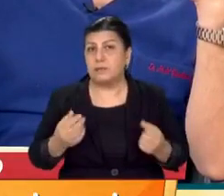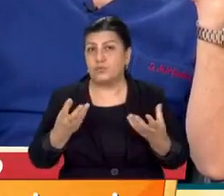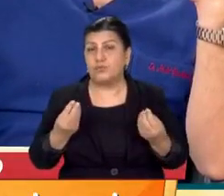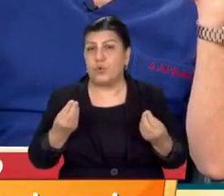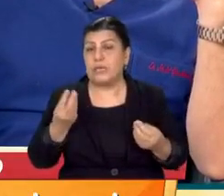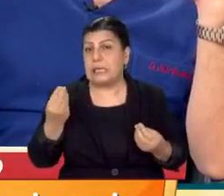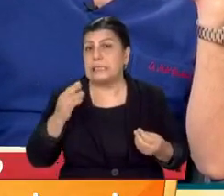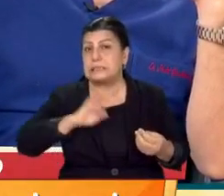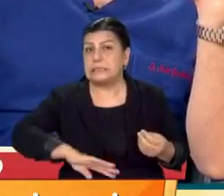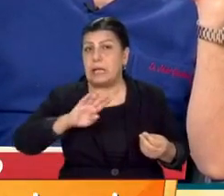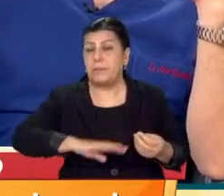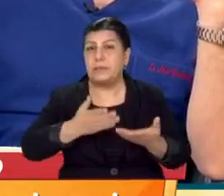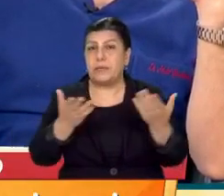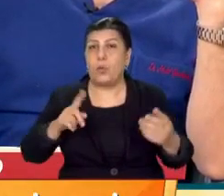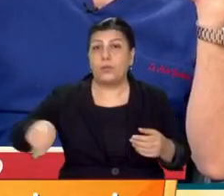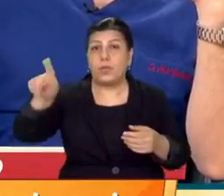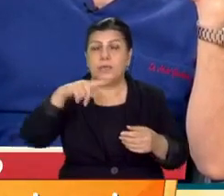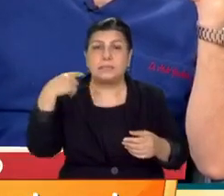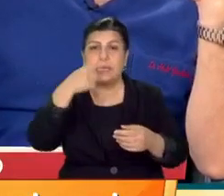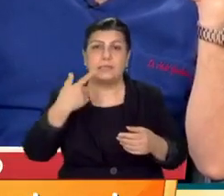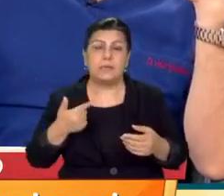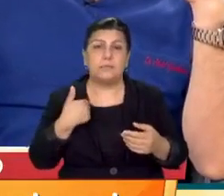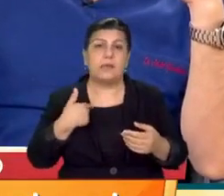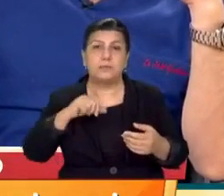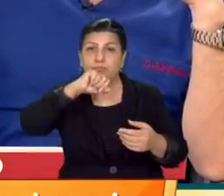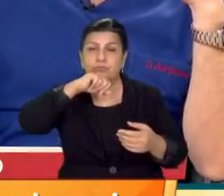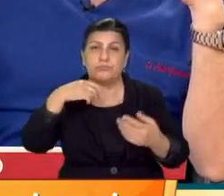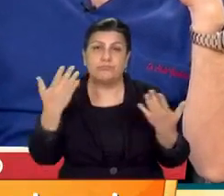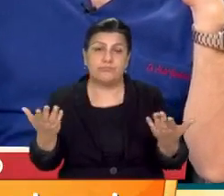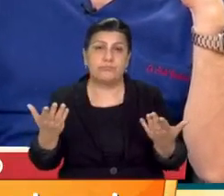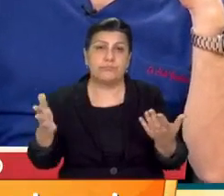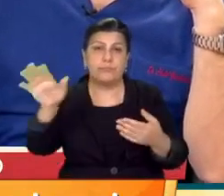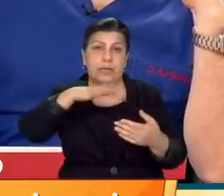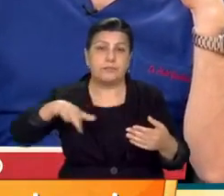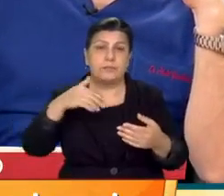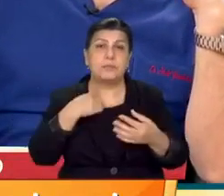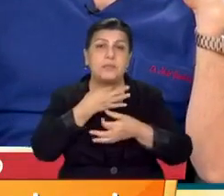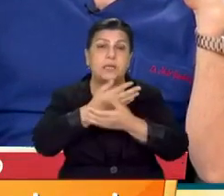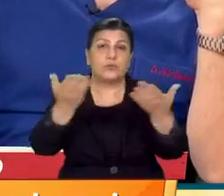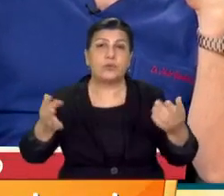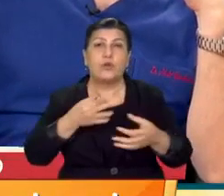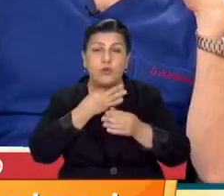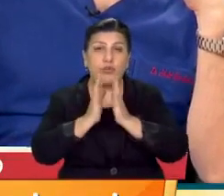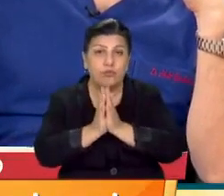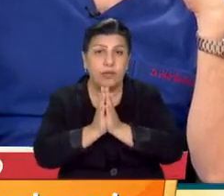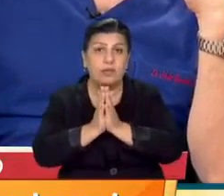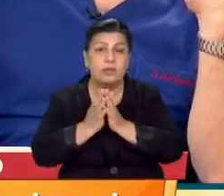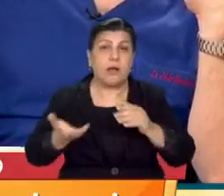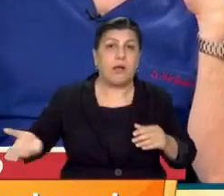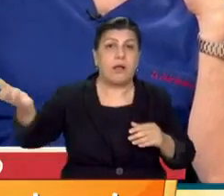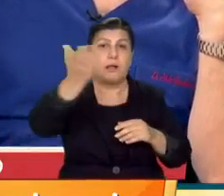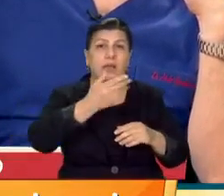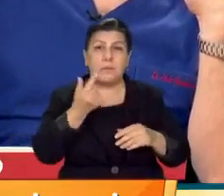çok iyi sabretti ler Yani onların sayesinde bu günlerdeyiz ayrıca teşekkür etmek istiyorum ve Lütfen halkımızda biraz daha